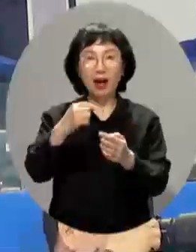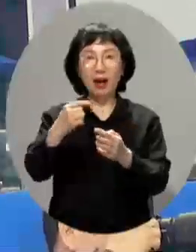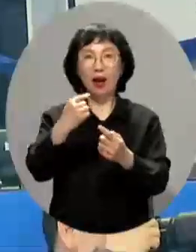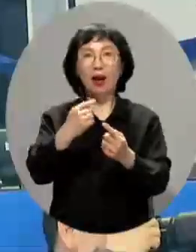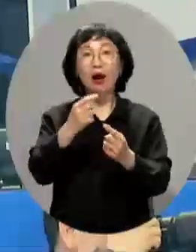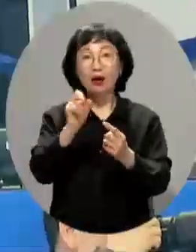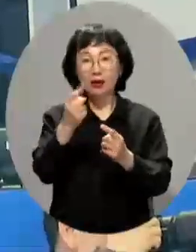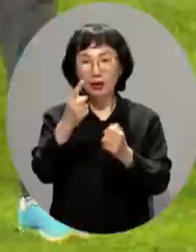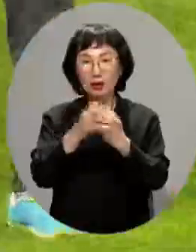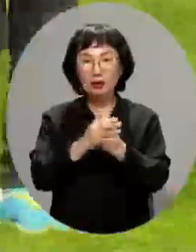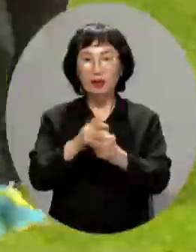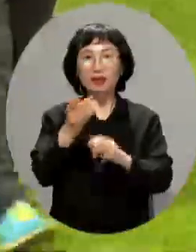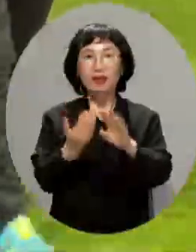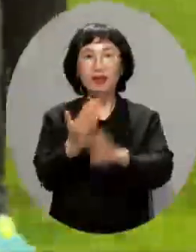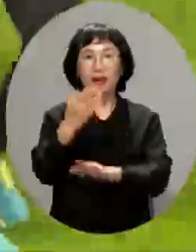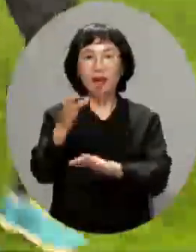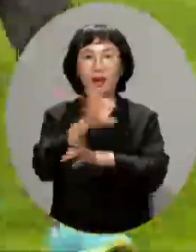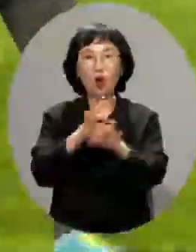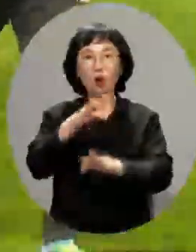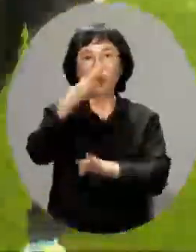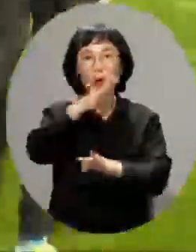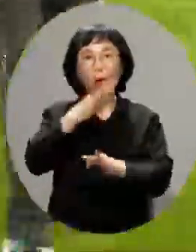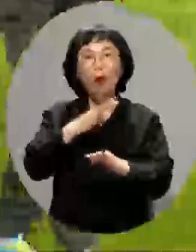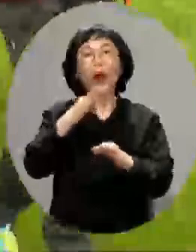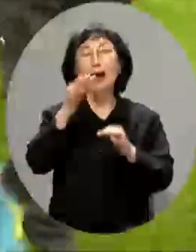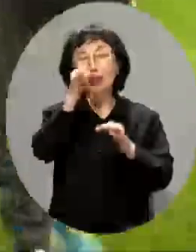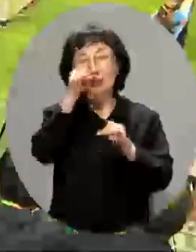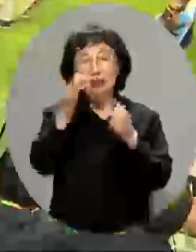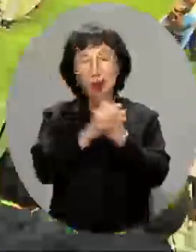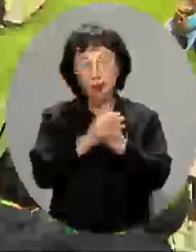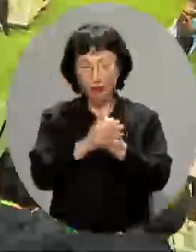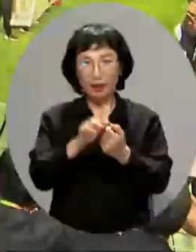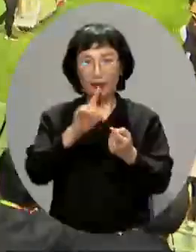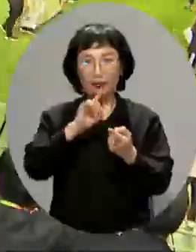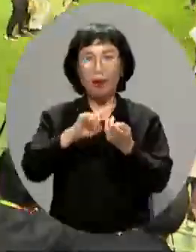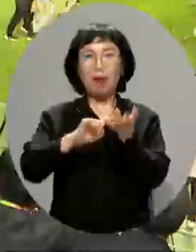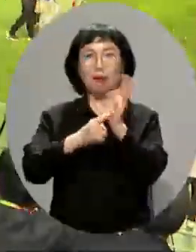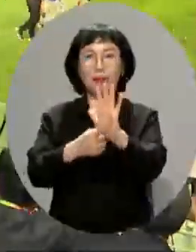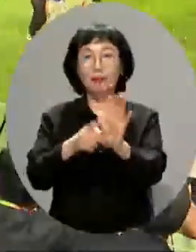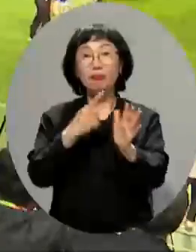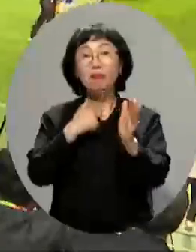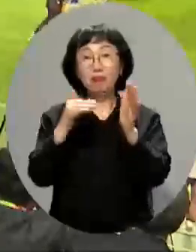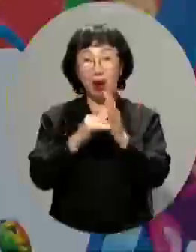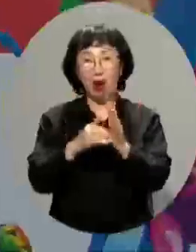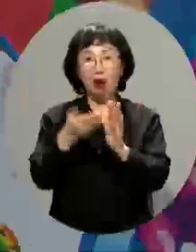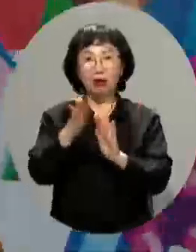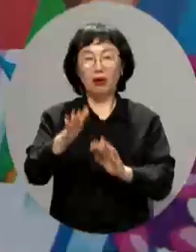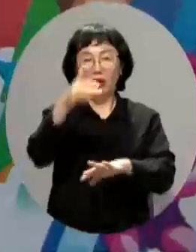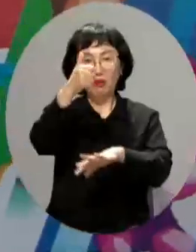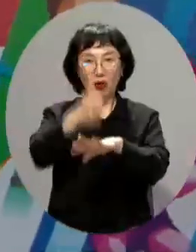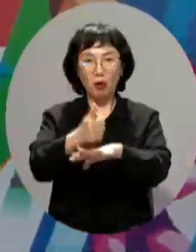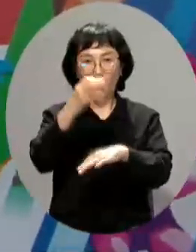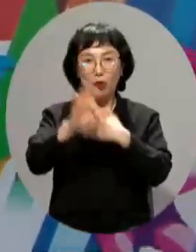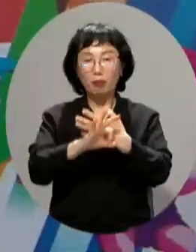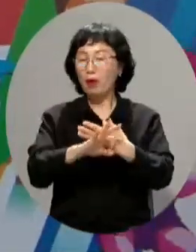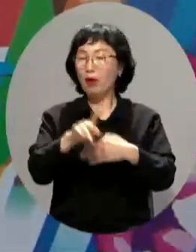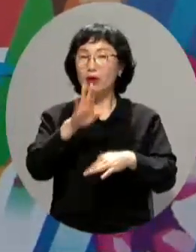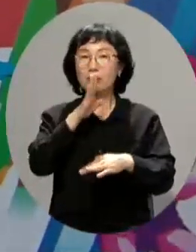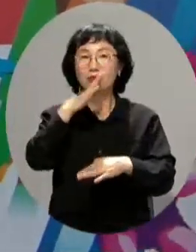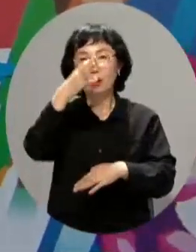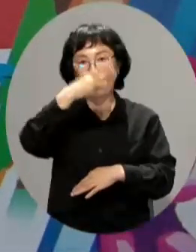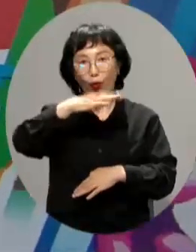전라북도는 그 이상의 경제 효과를 방패막이 삼아 버텨왔습니다. 하지만 이 모든 게 짜맞춰진 허상으로